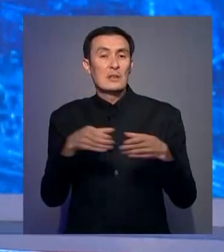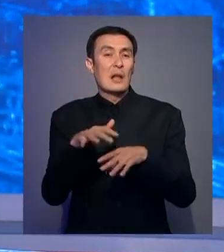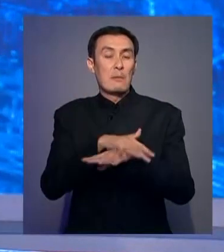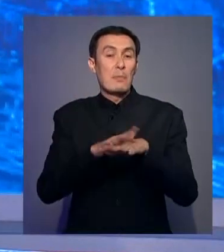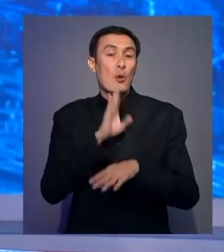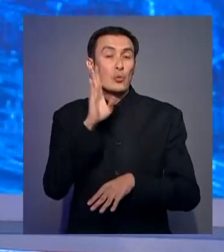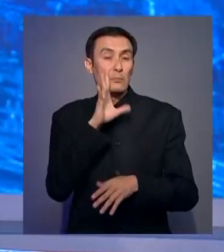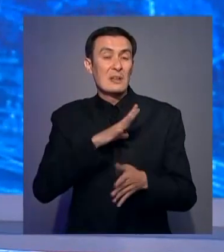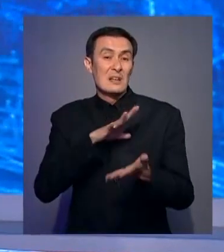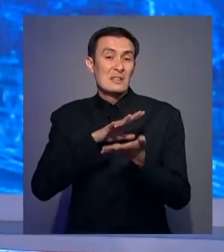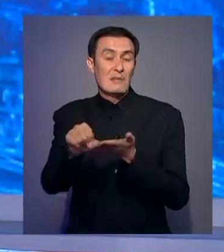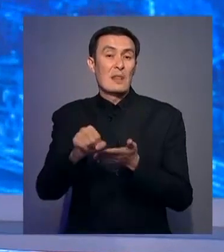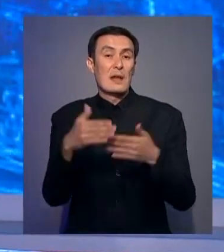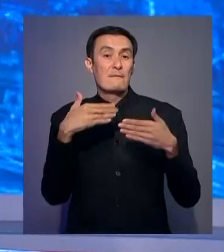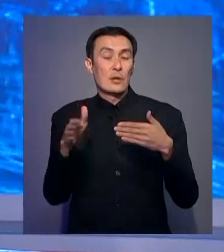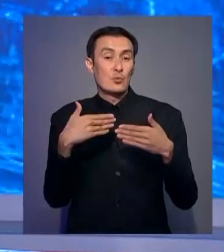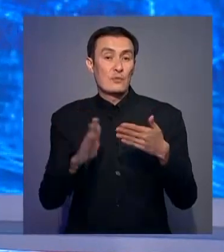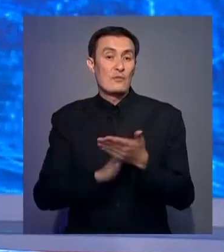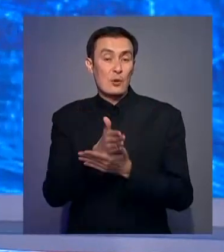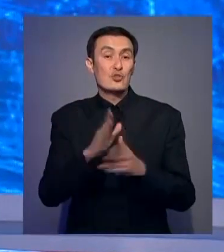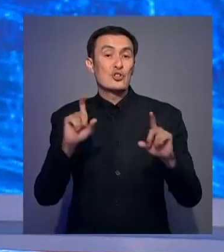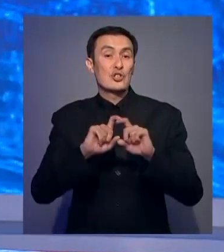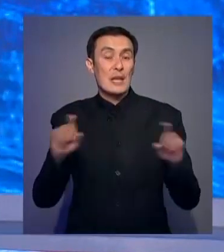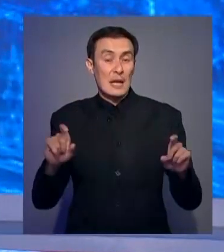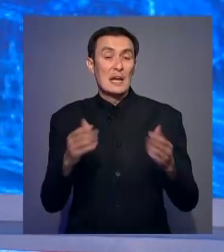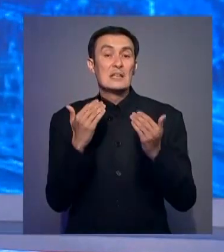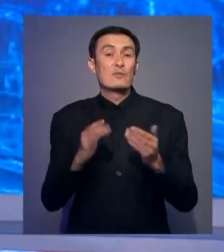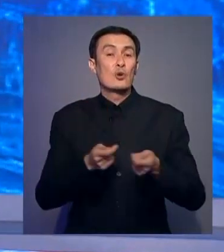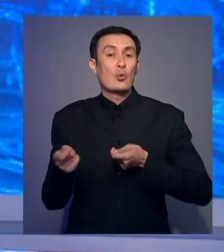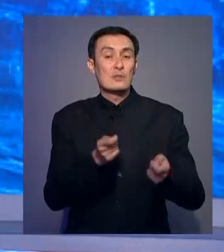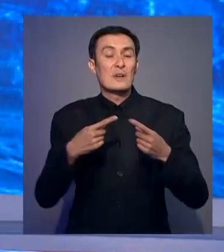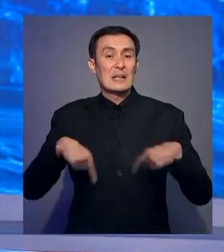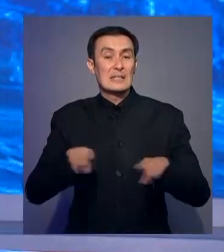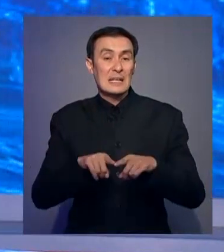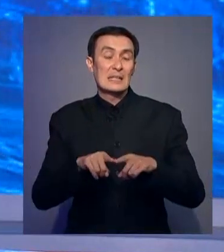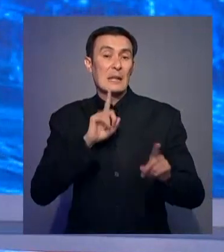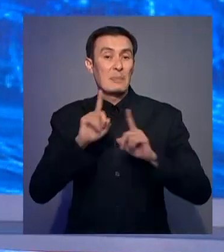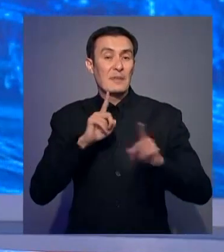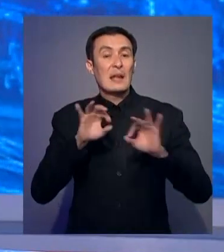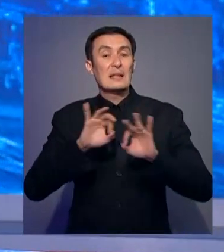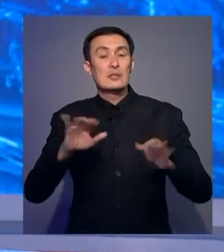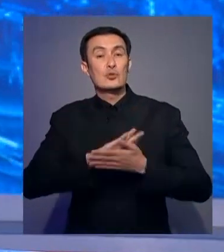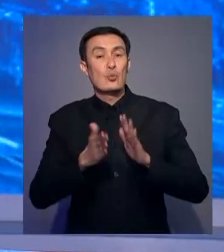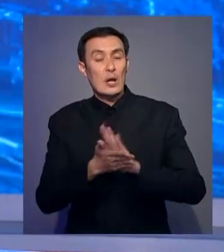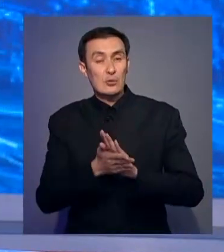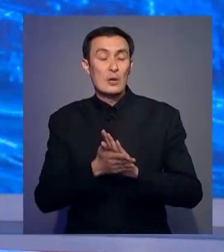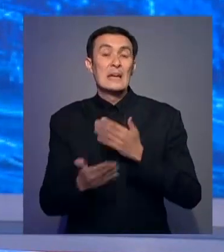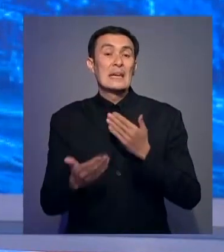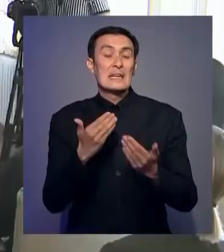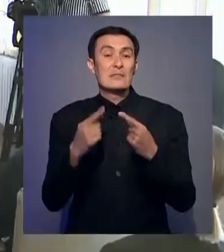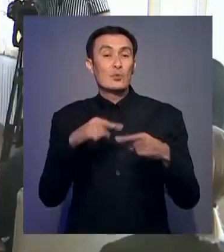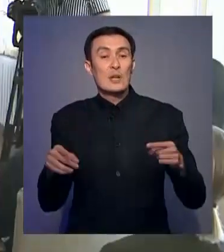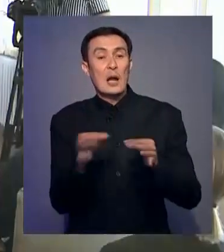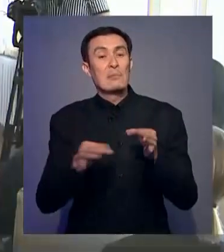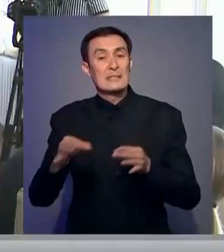накануне утром сорвала с петель входную дверь учреждения. Сегодня руководство организации на брифинге разъяснило ситуацию. Если во всех